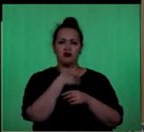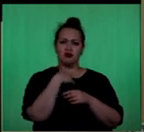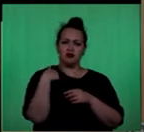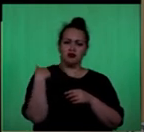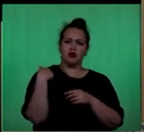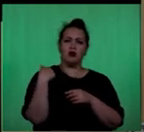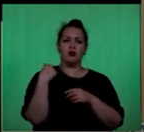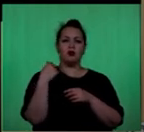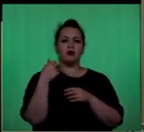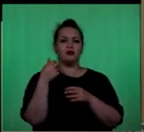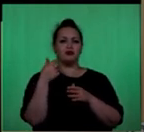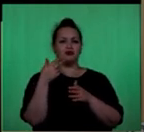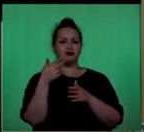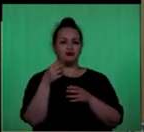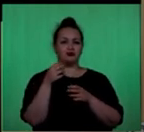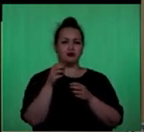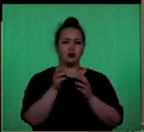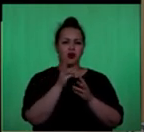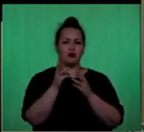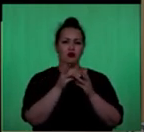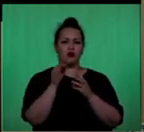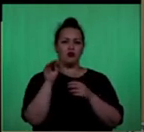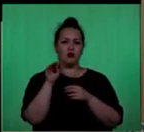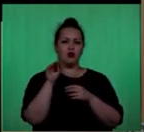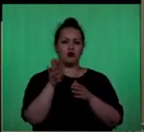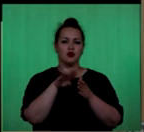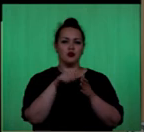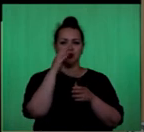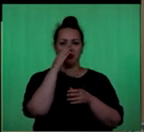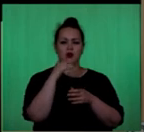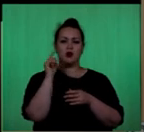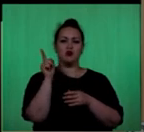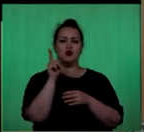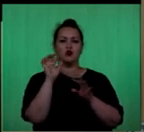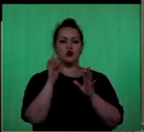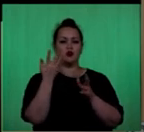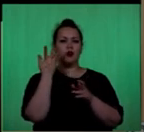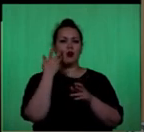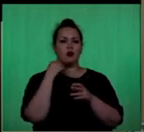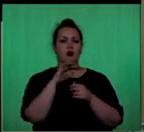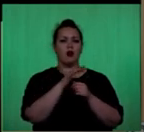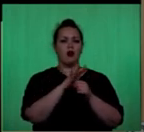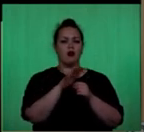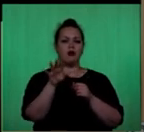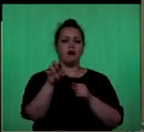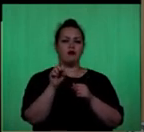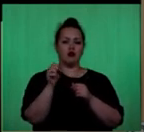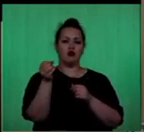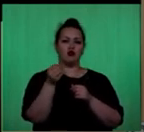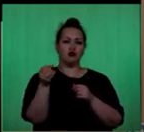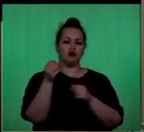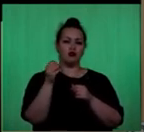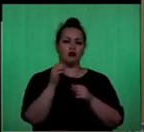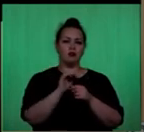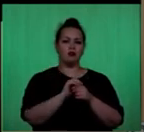запускать паровую машину без папы и боссы что случилось да карлос он взял бутылку с денатуратом